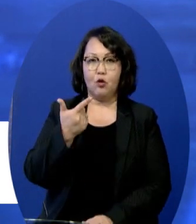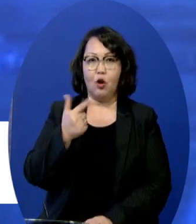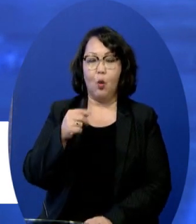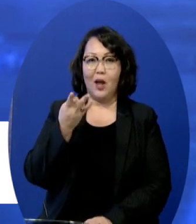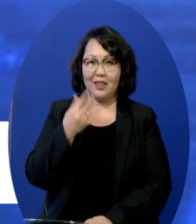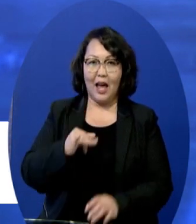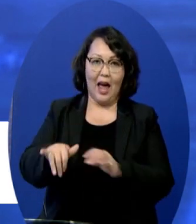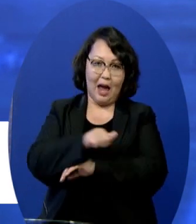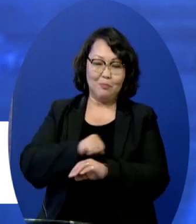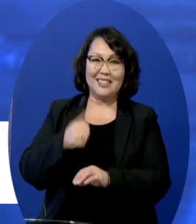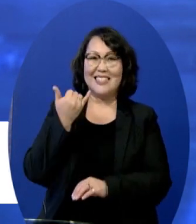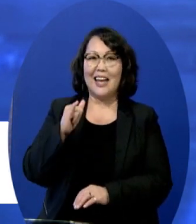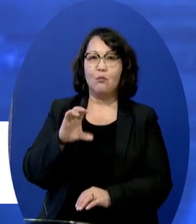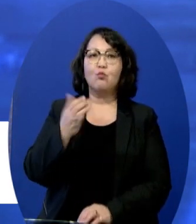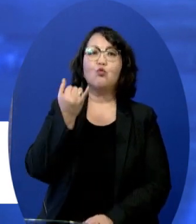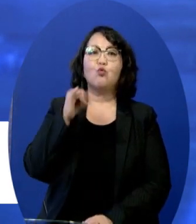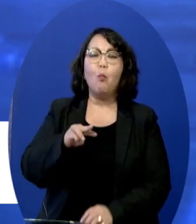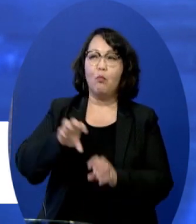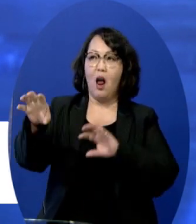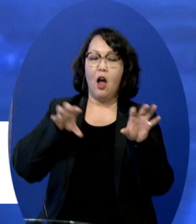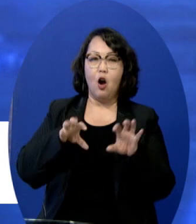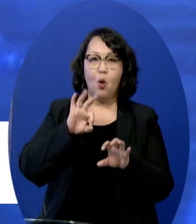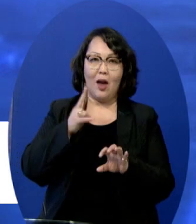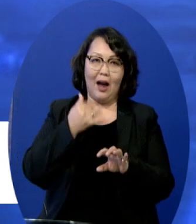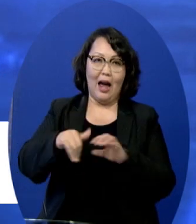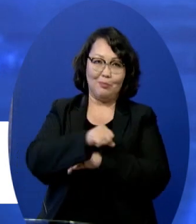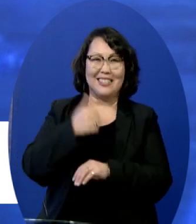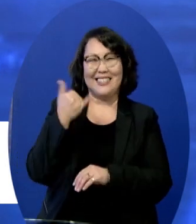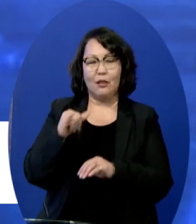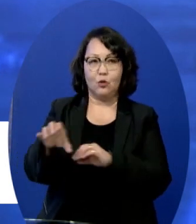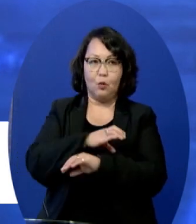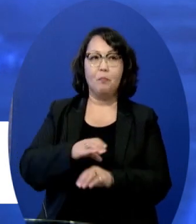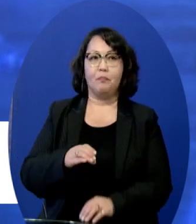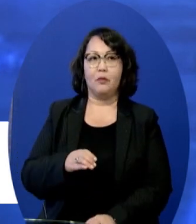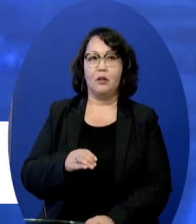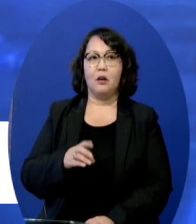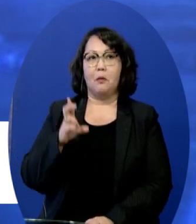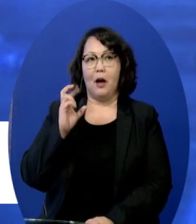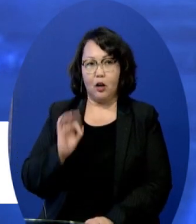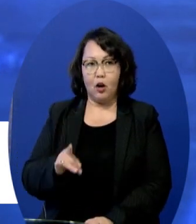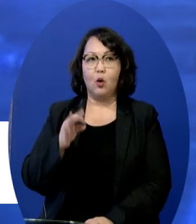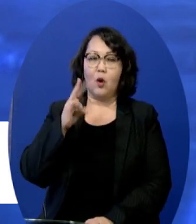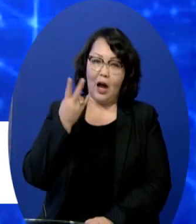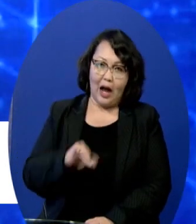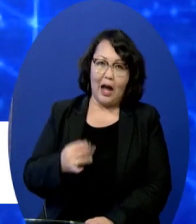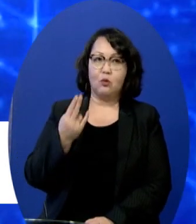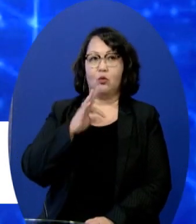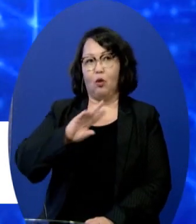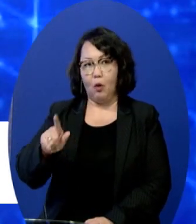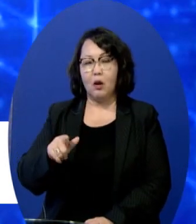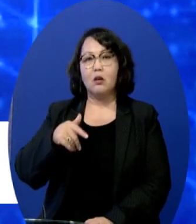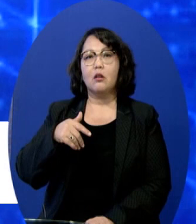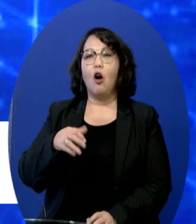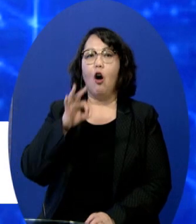сумд, за Өвөрхангай аймгийн зарим сумдаас, за Баянгар аймаг, Өвөрхангай аймаг, Дундгов аймаг. За мөн түншлээ дотоороо хэвж байгаа